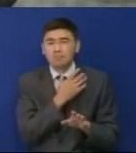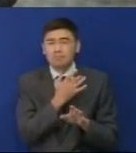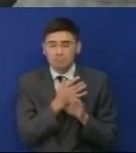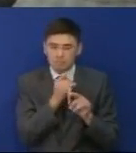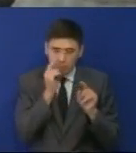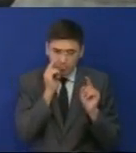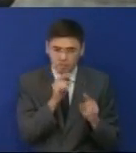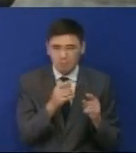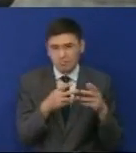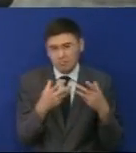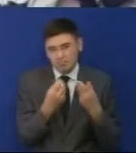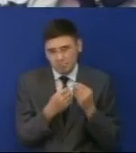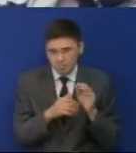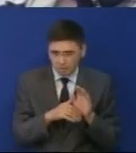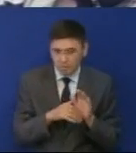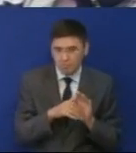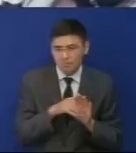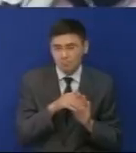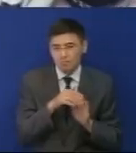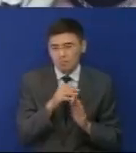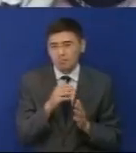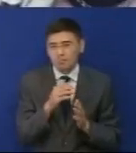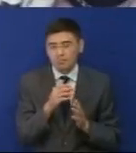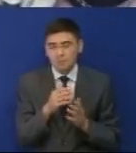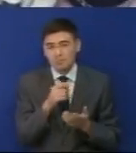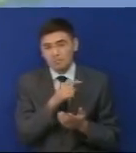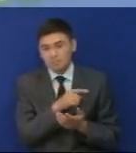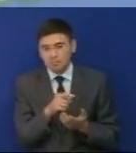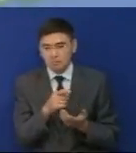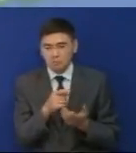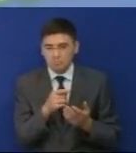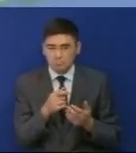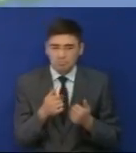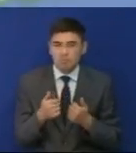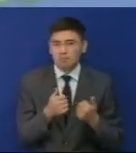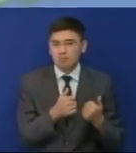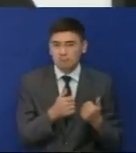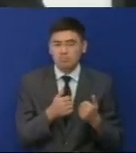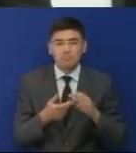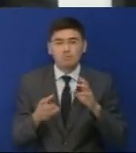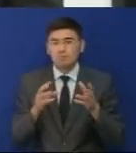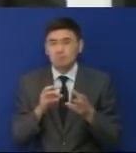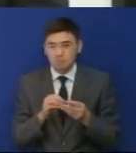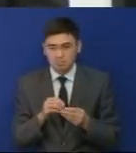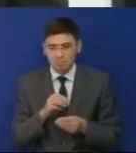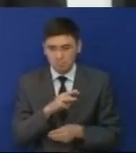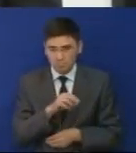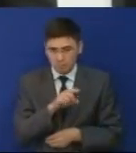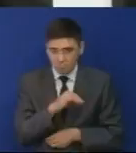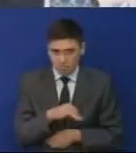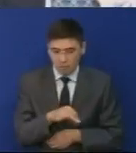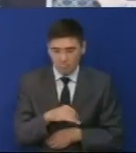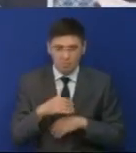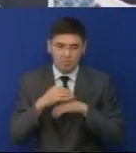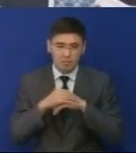внимание укреплению института брака и семьи нравственности и духовности в обществе с этой целью историко-краеведческий музей провел